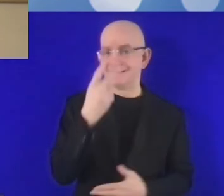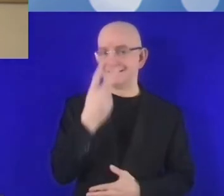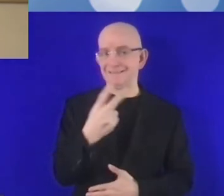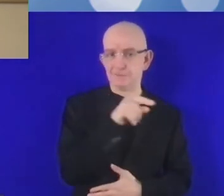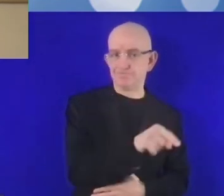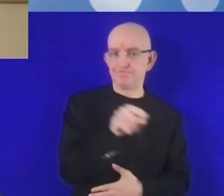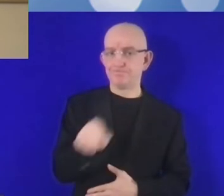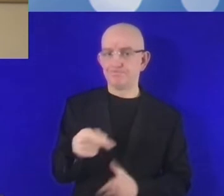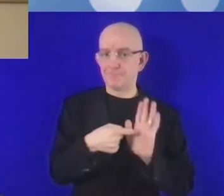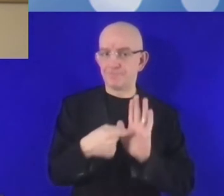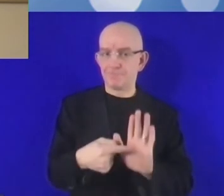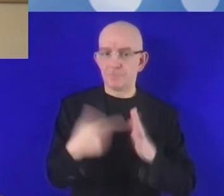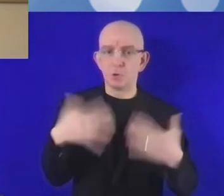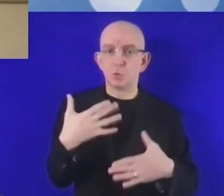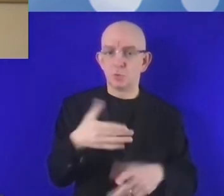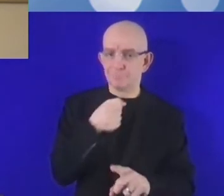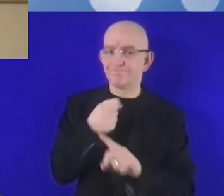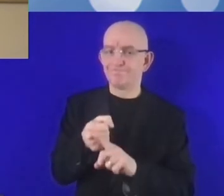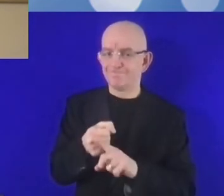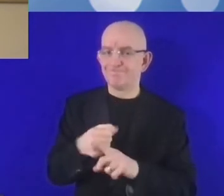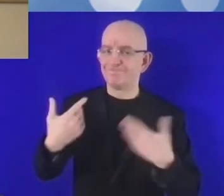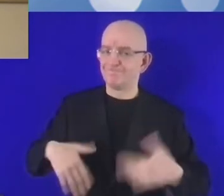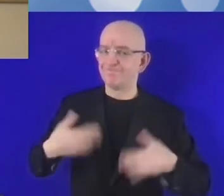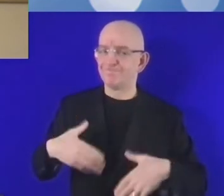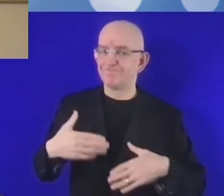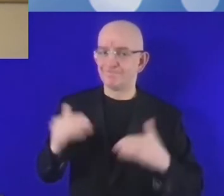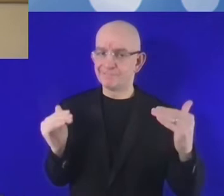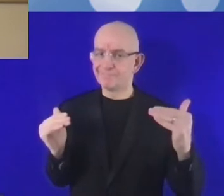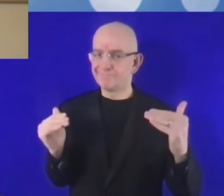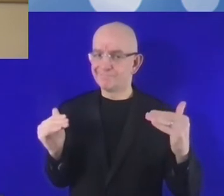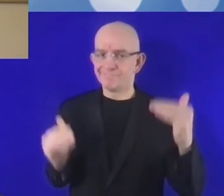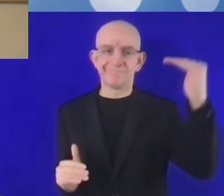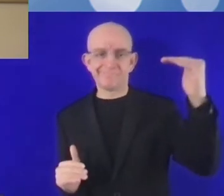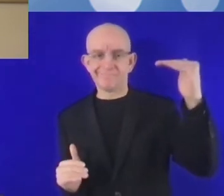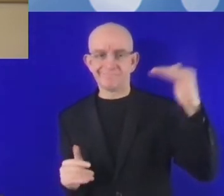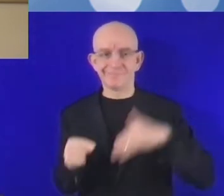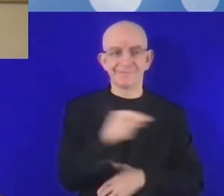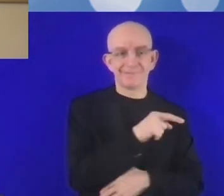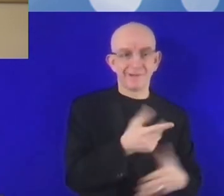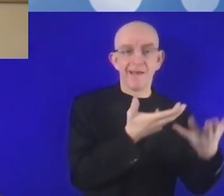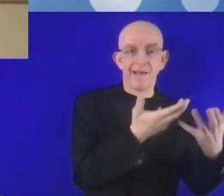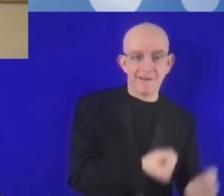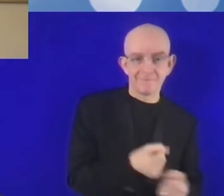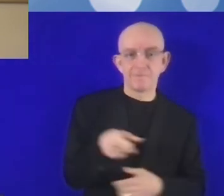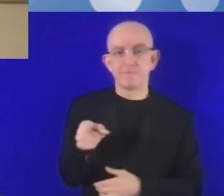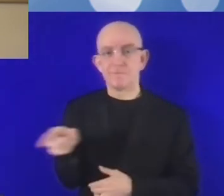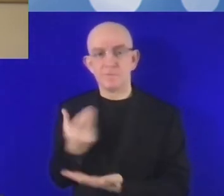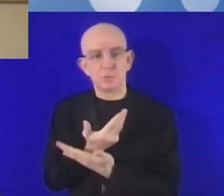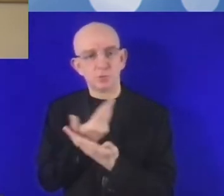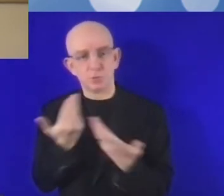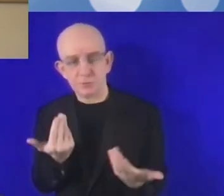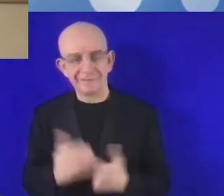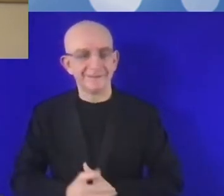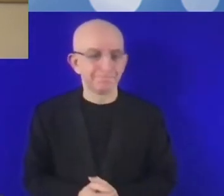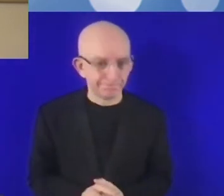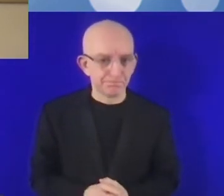pas bénéficier des services d'éducation. Nous voyons un gouffre qui se crée entre les jeunes gens de ces deux groupes